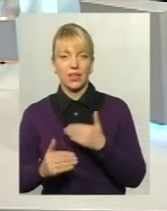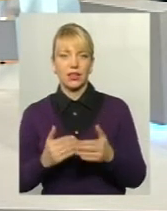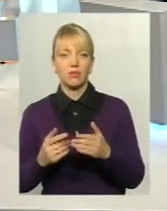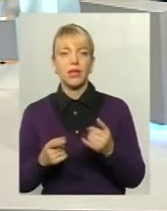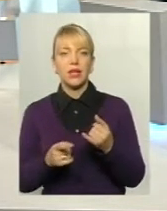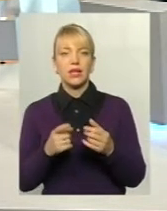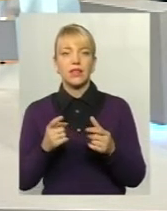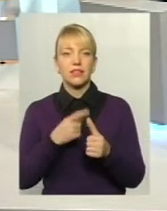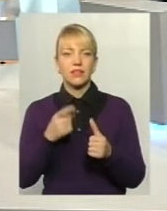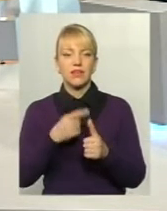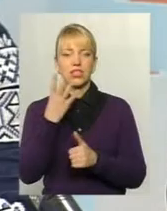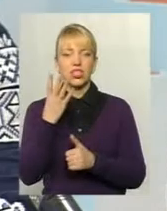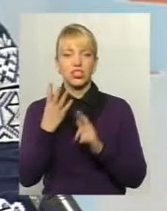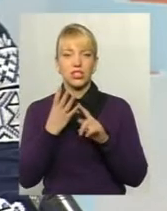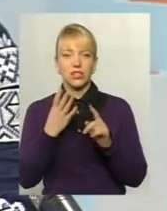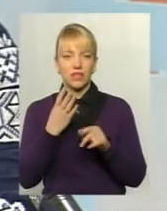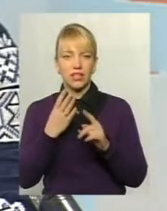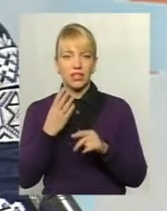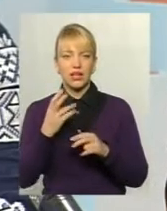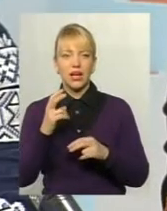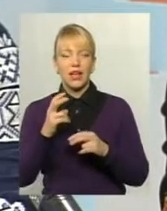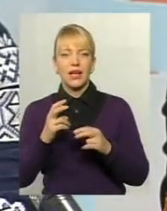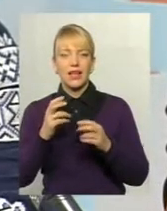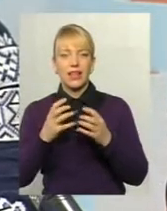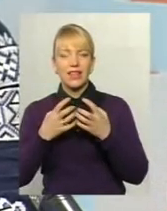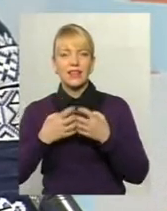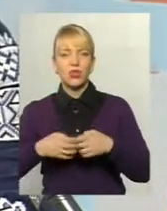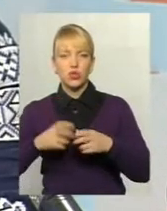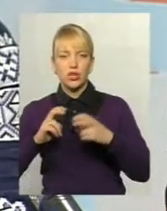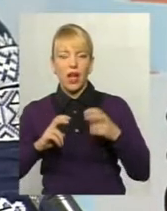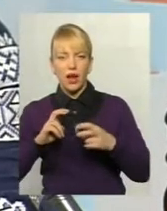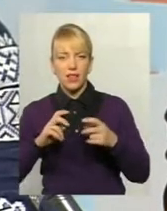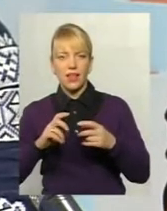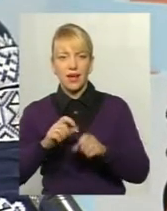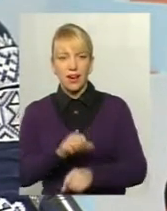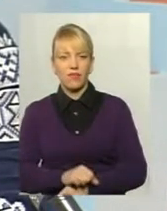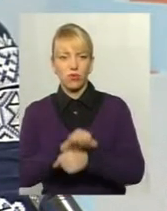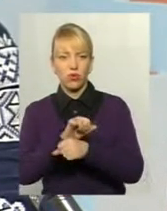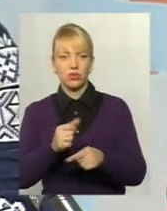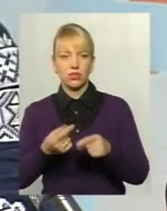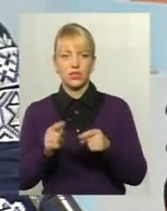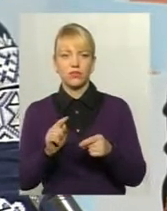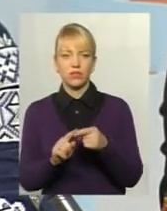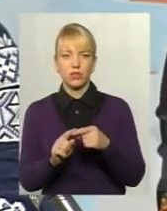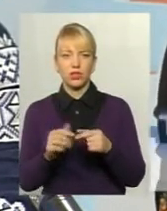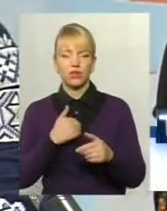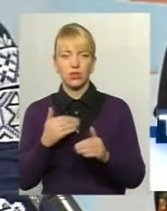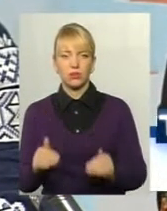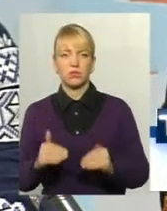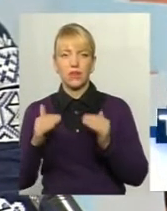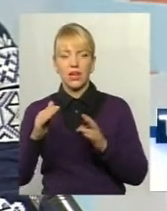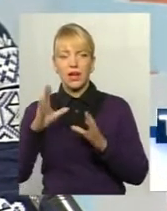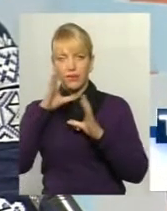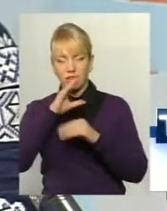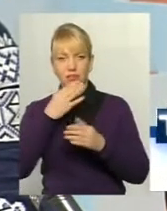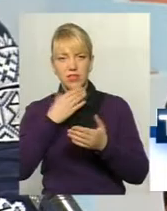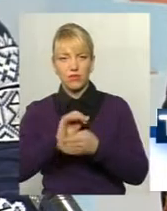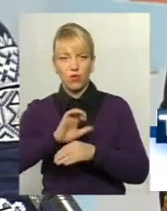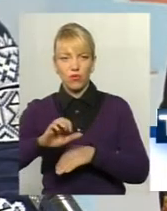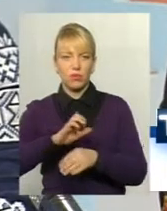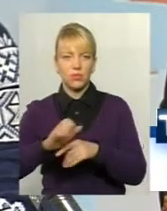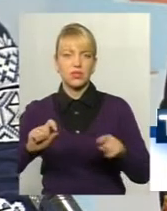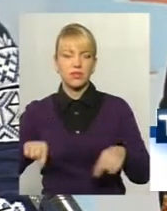Четвертою індустріальною революцією або Індустрія 4.0. Вони хочуть підвищити ефективність свого виробництва,